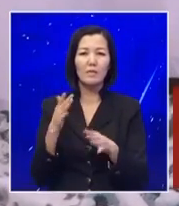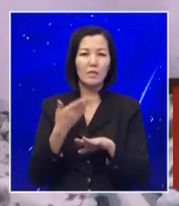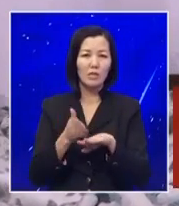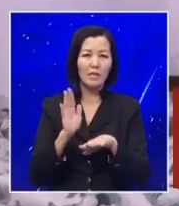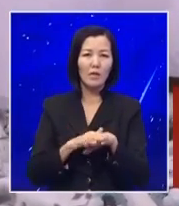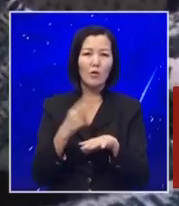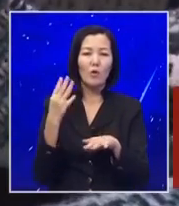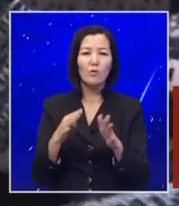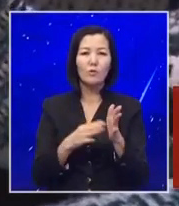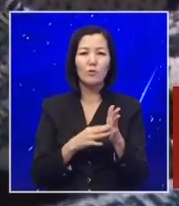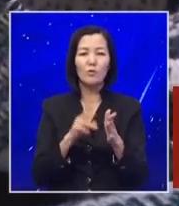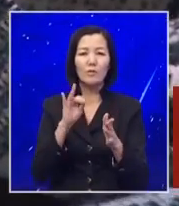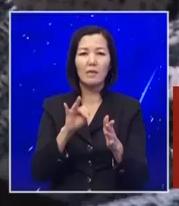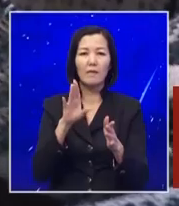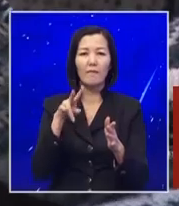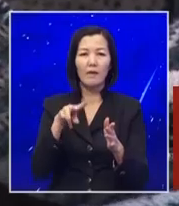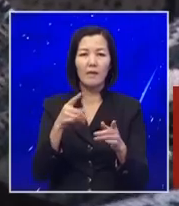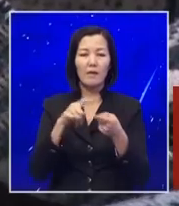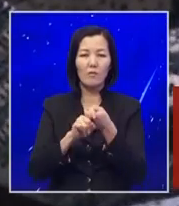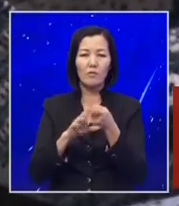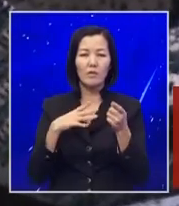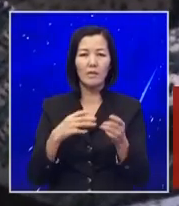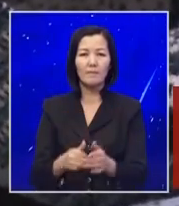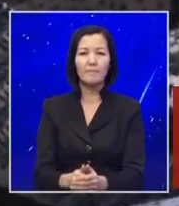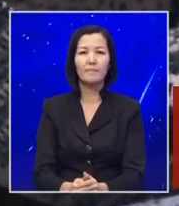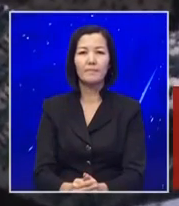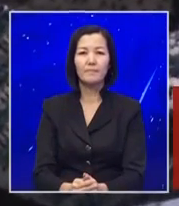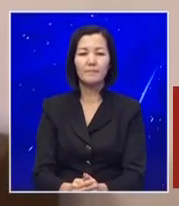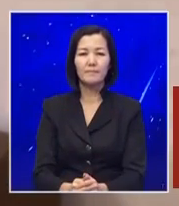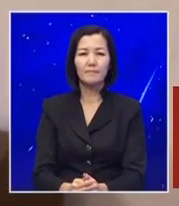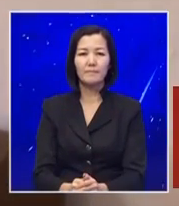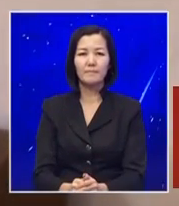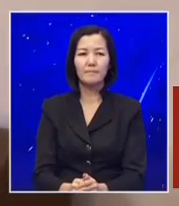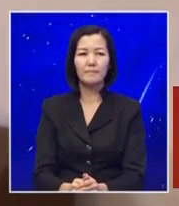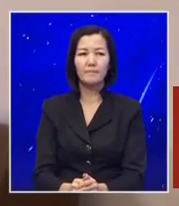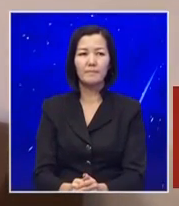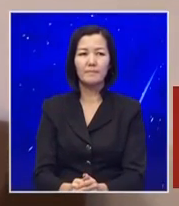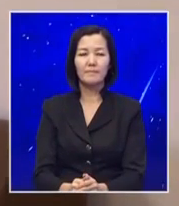ауыр, 39-ы өкпені жасанды желдету аппаратына қосылған.